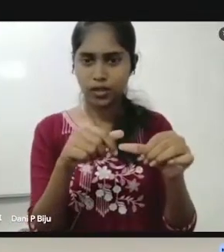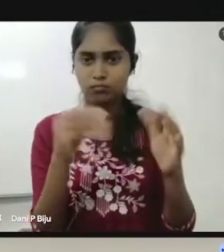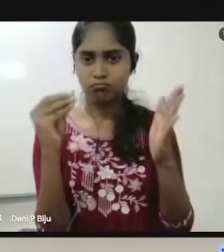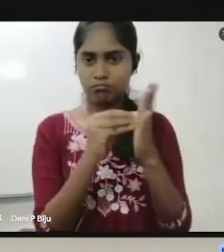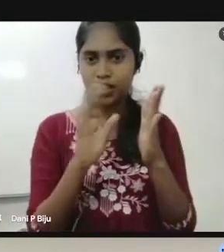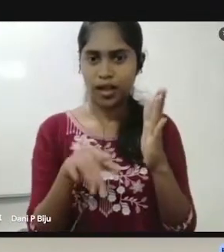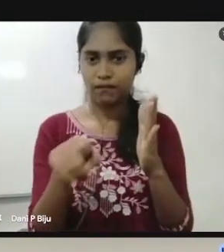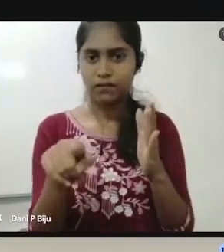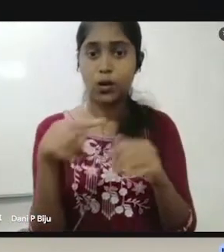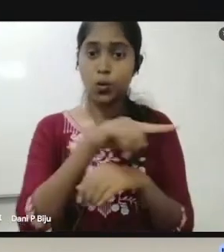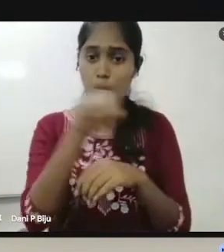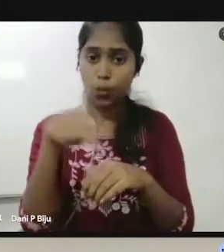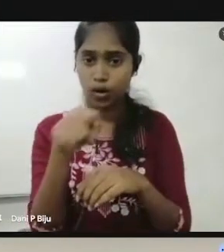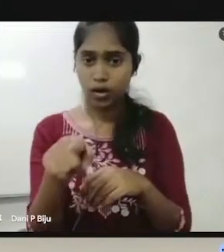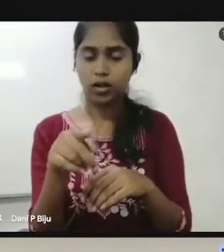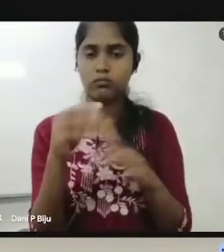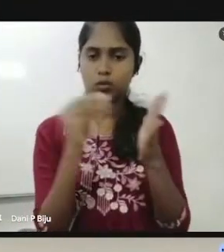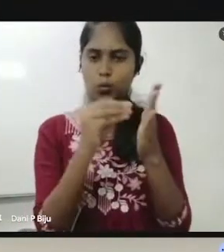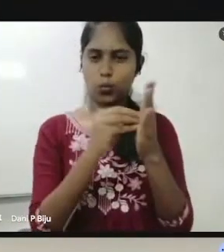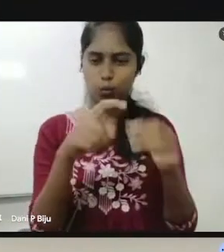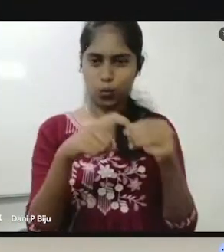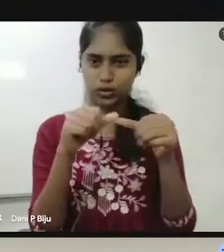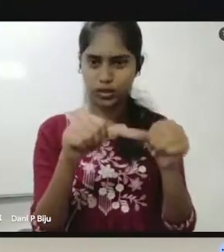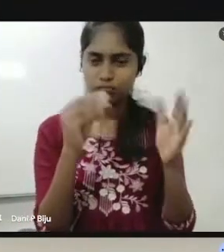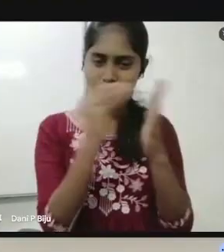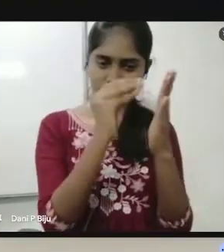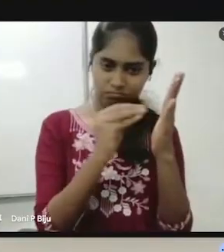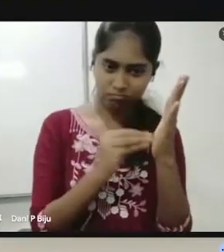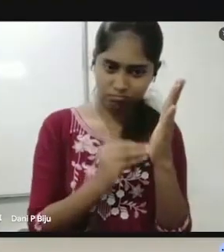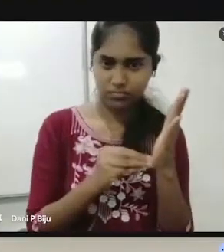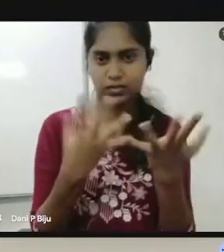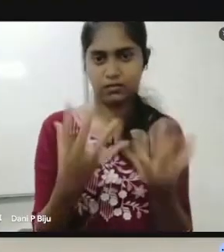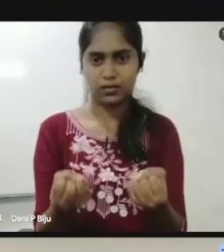എല്ലാ പാർട്ടിസിപ്പൻസും ആ ചോദ്യാവലി ഒന്ന് പൂരിപ്പിക്കേണ്ടതാണ്.